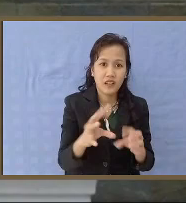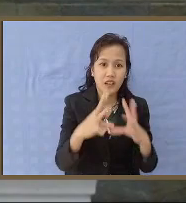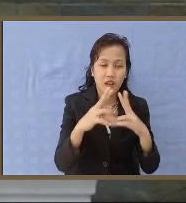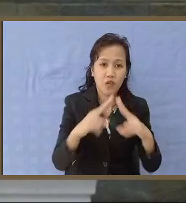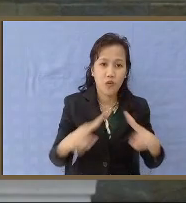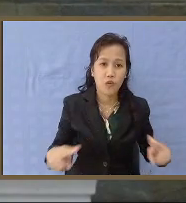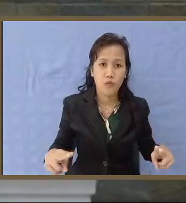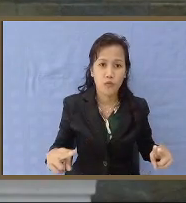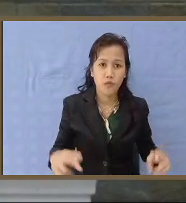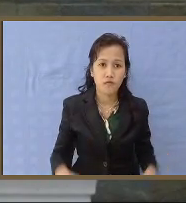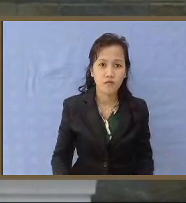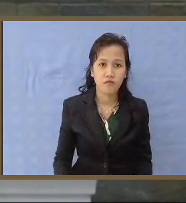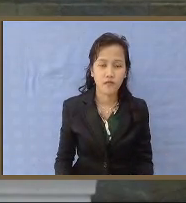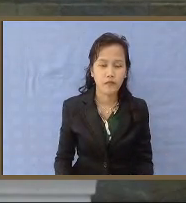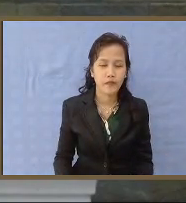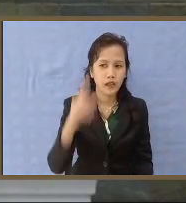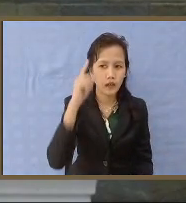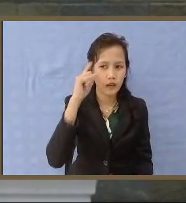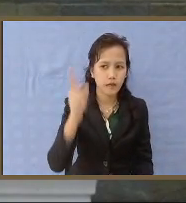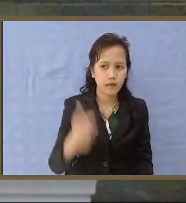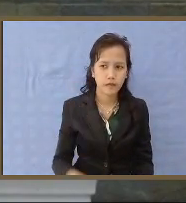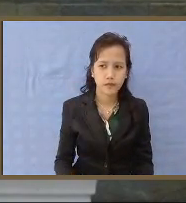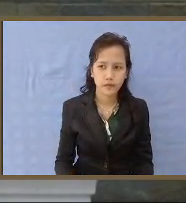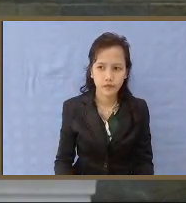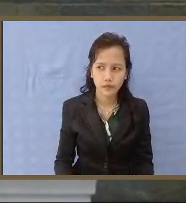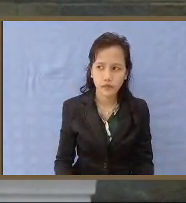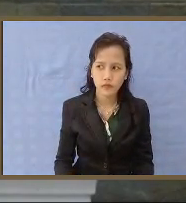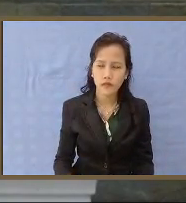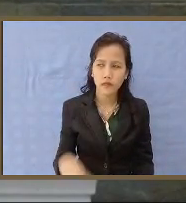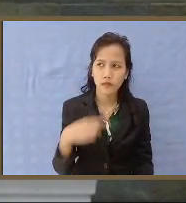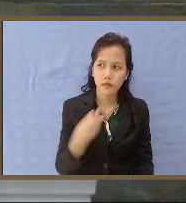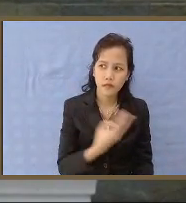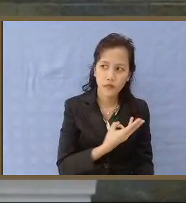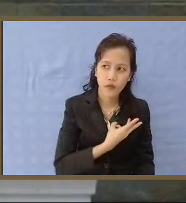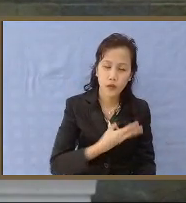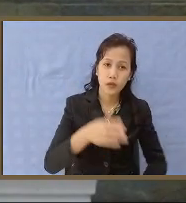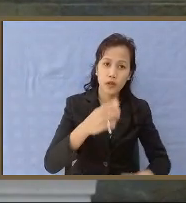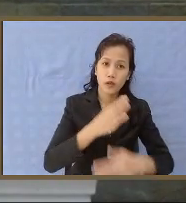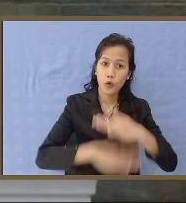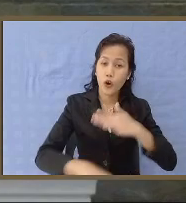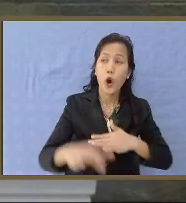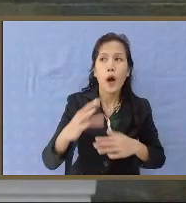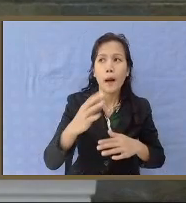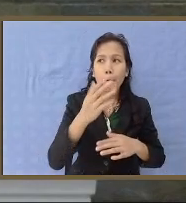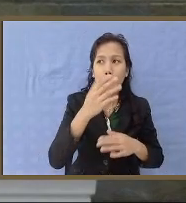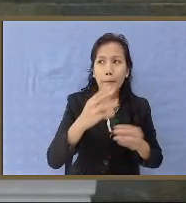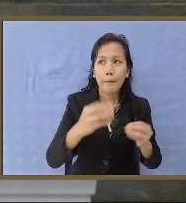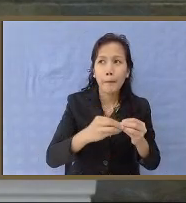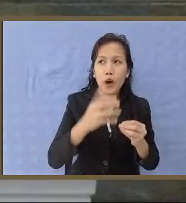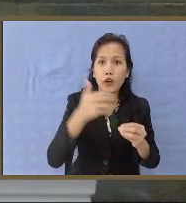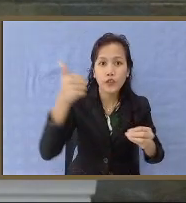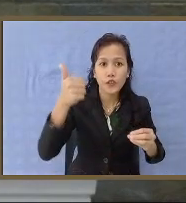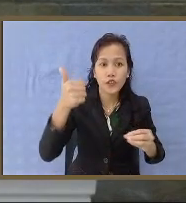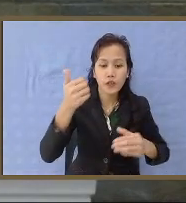Pinapanganak tayo ng hospital. Pinapanganak tayo sa hospital. Maraming pinapanganak sa hospital, mga kapatid.